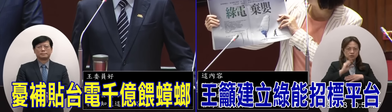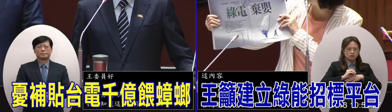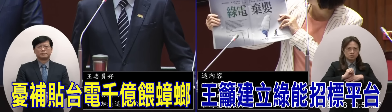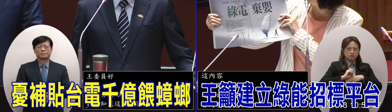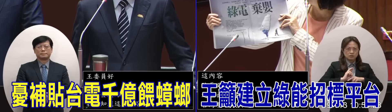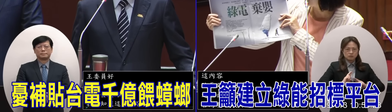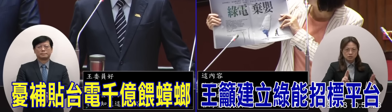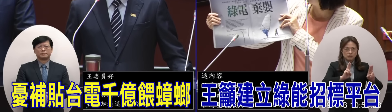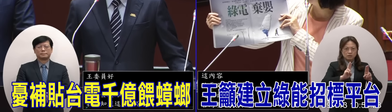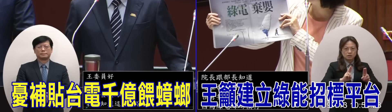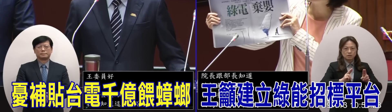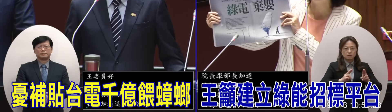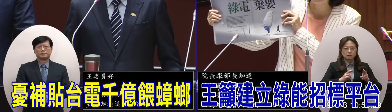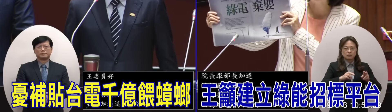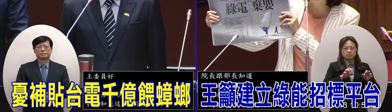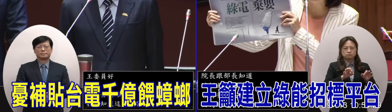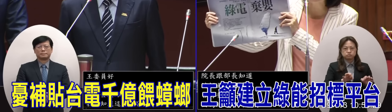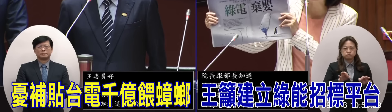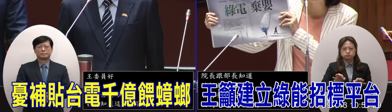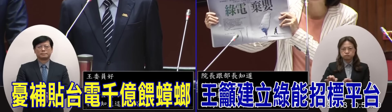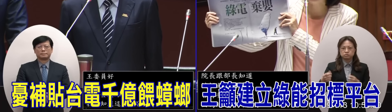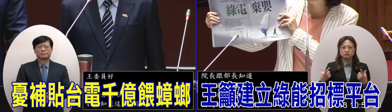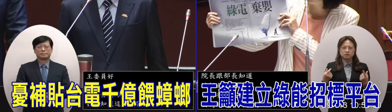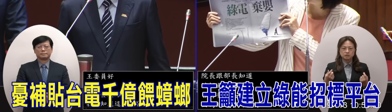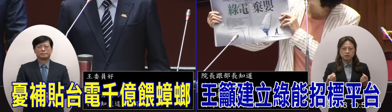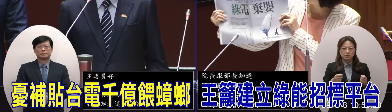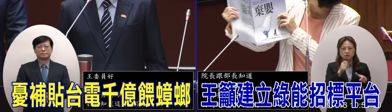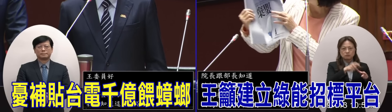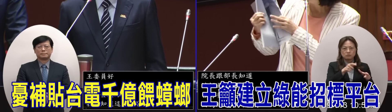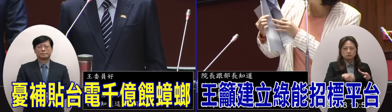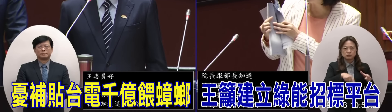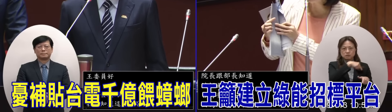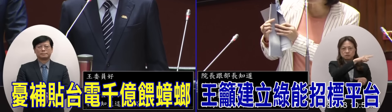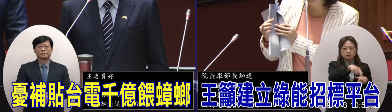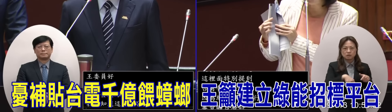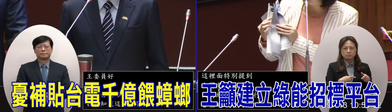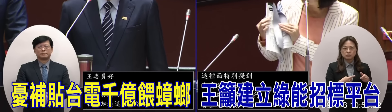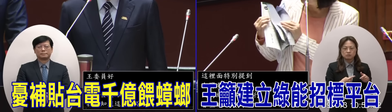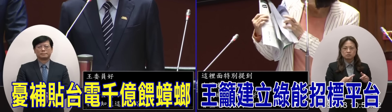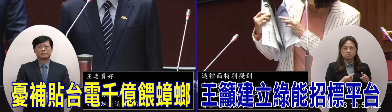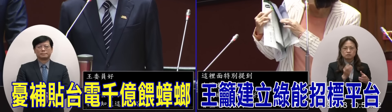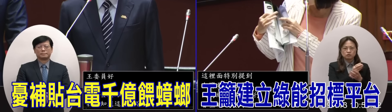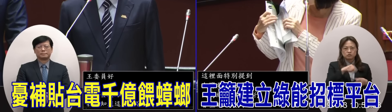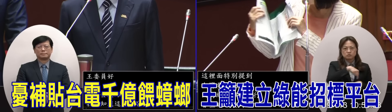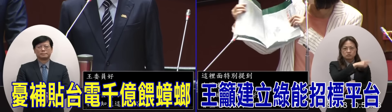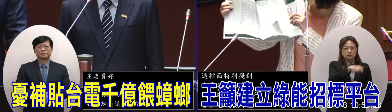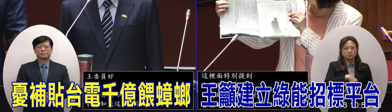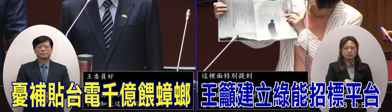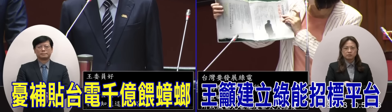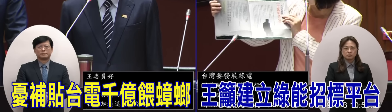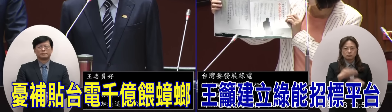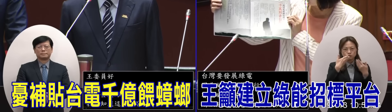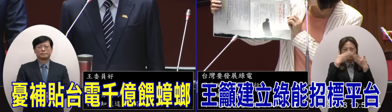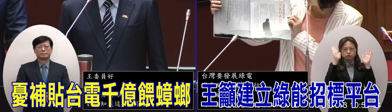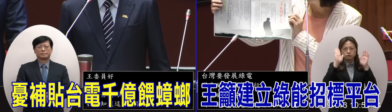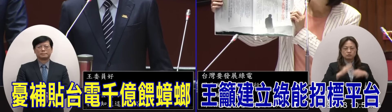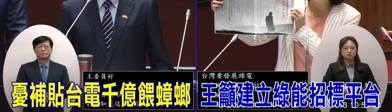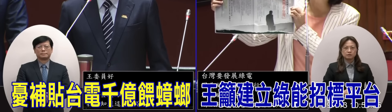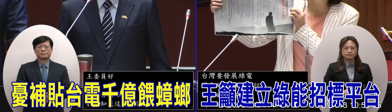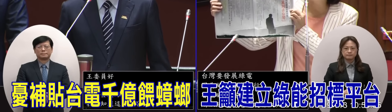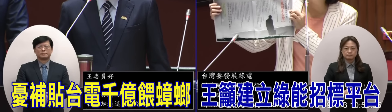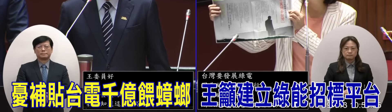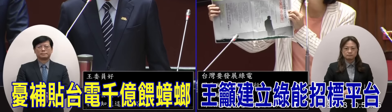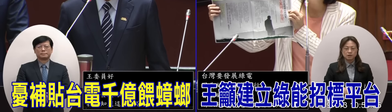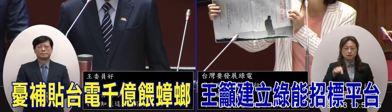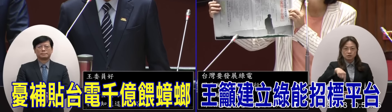把业者逼到玩不下去了。哈，所以呢在这个报道里面